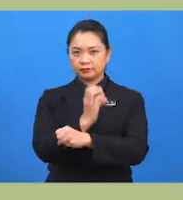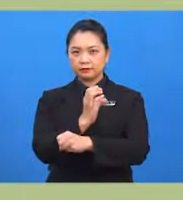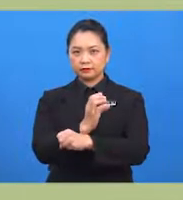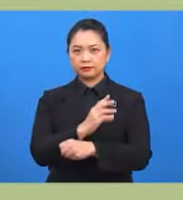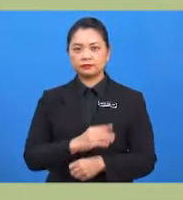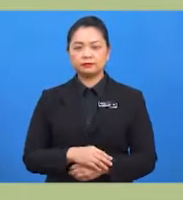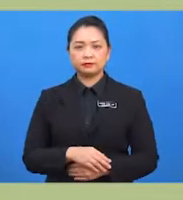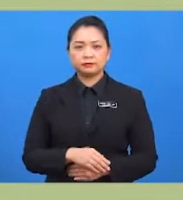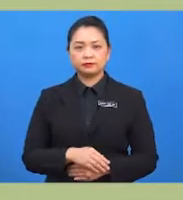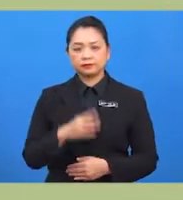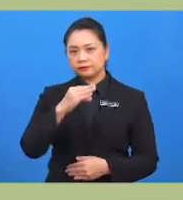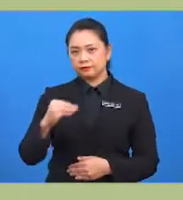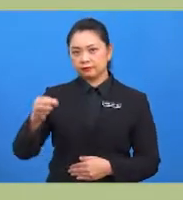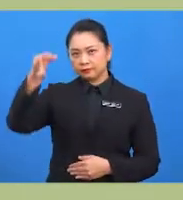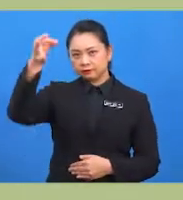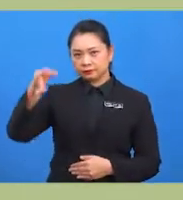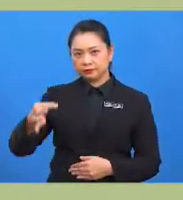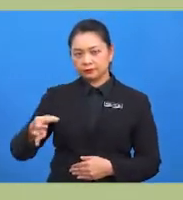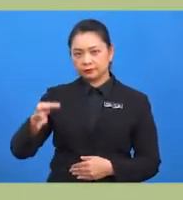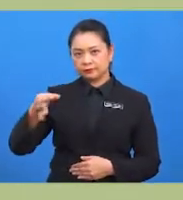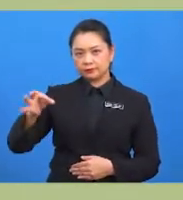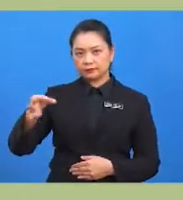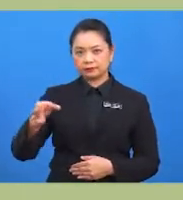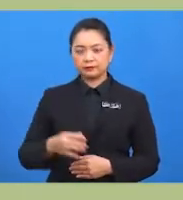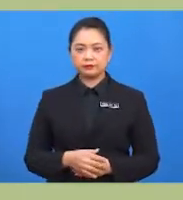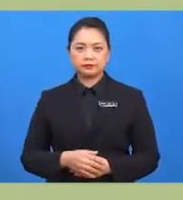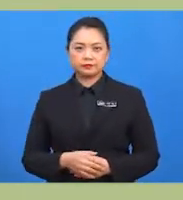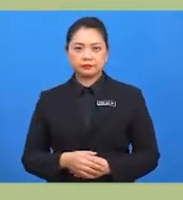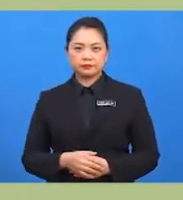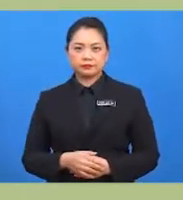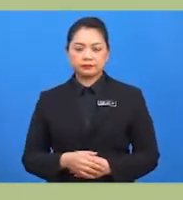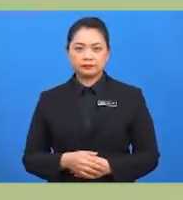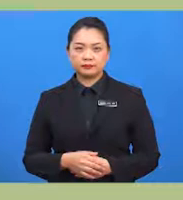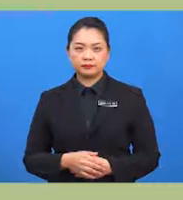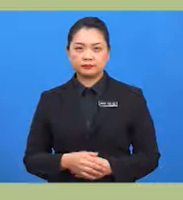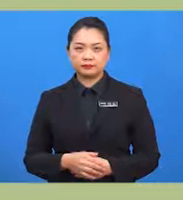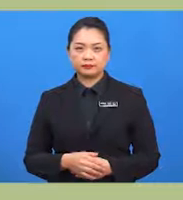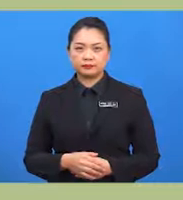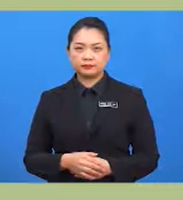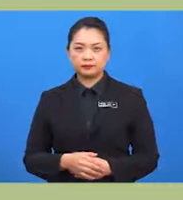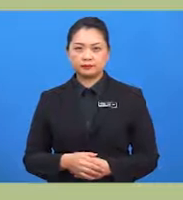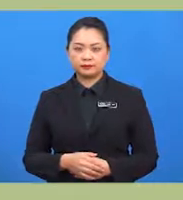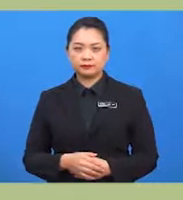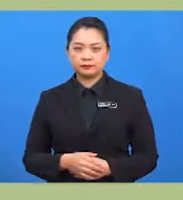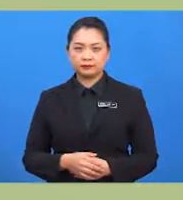lkc12 volumetri dengan isipadu 250 ml